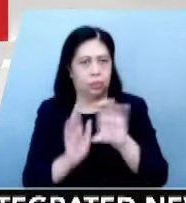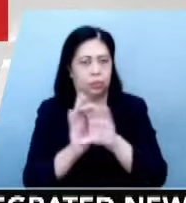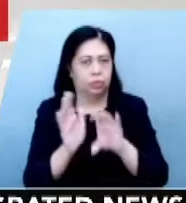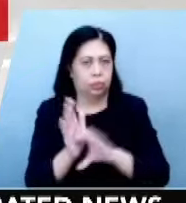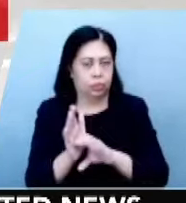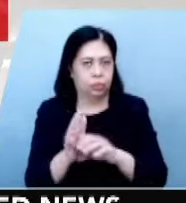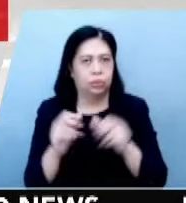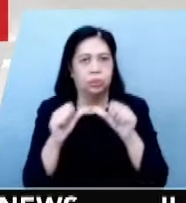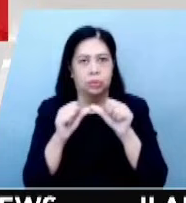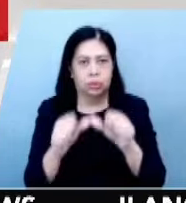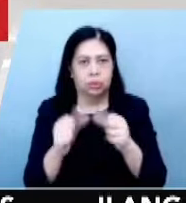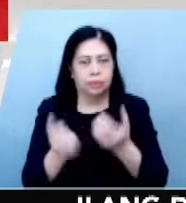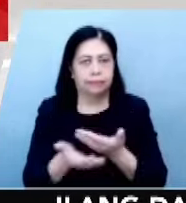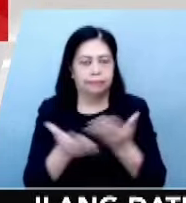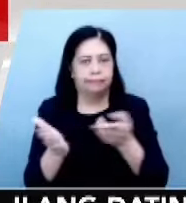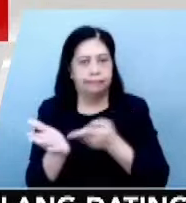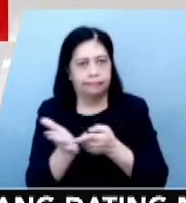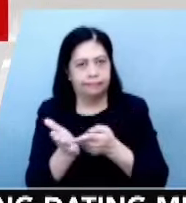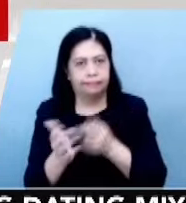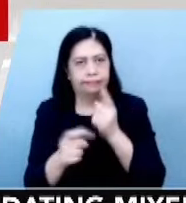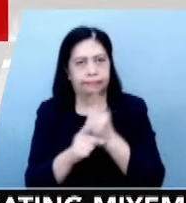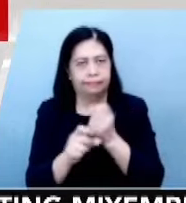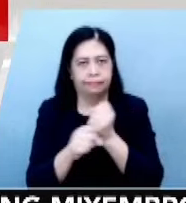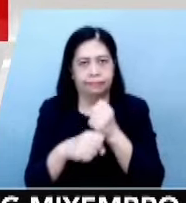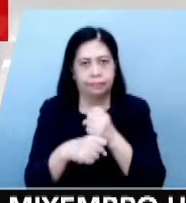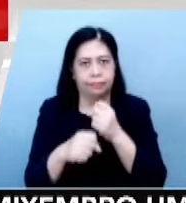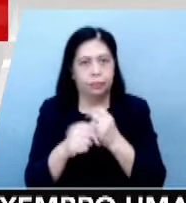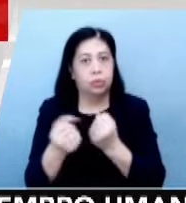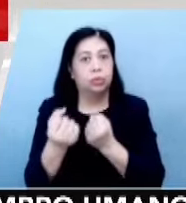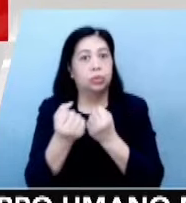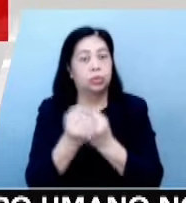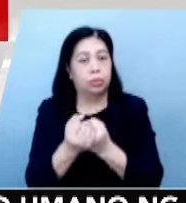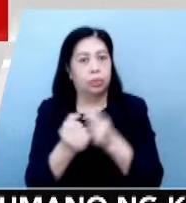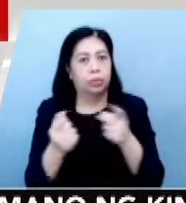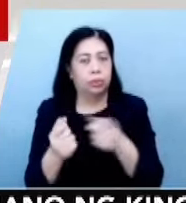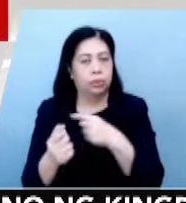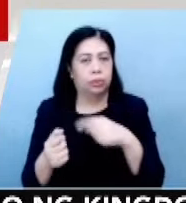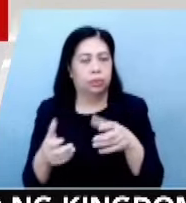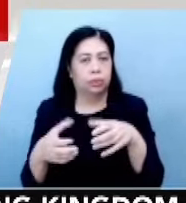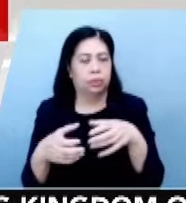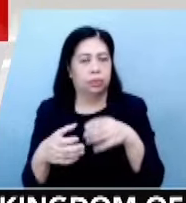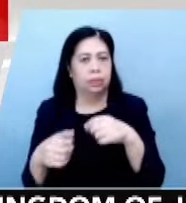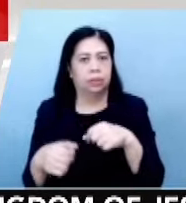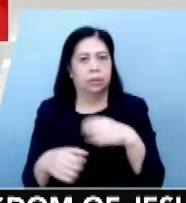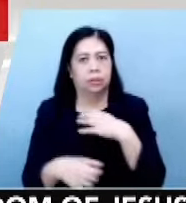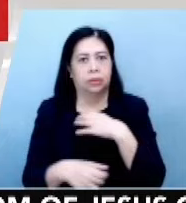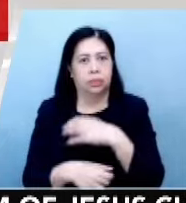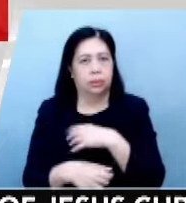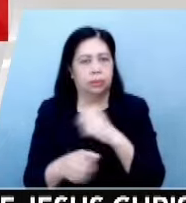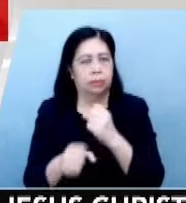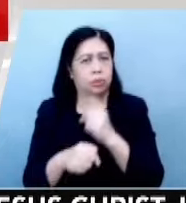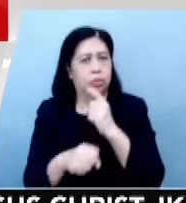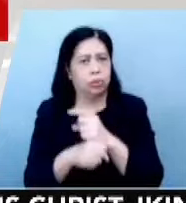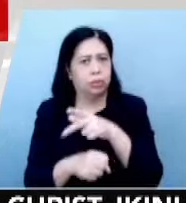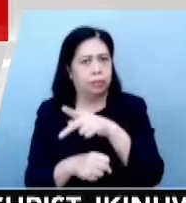mag-akatid ng tapat at masusing balangkas ng pagsuporta sa PI ang Kamara, sabay sa pagtitiyak na mananatili